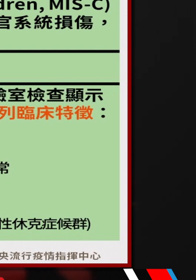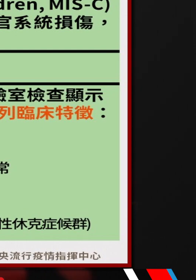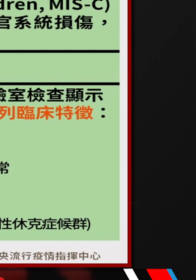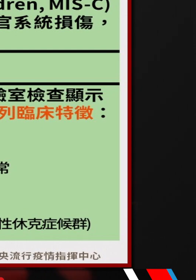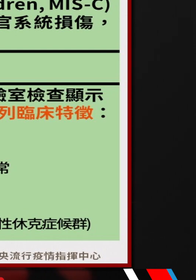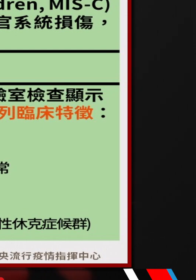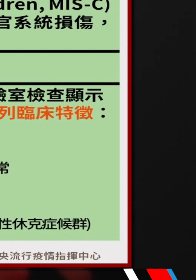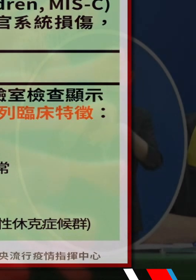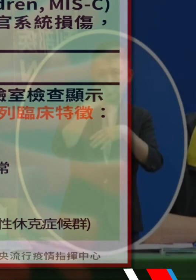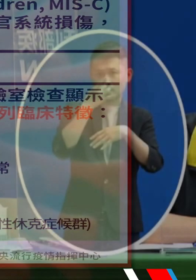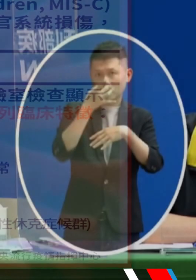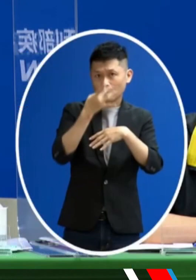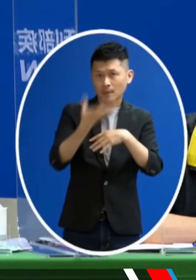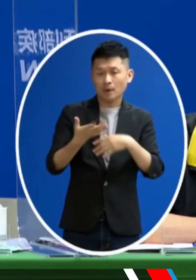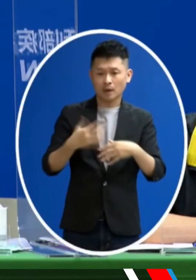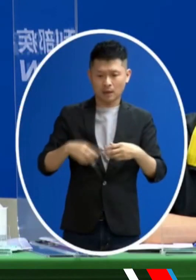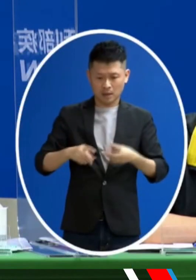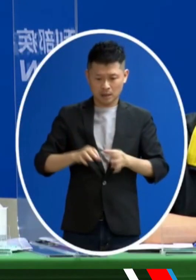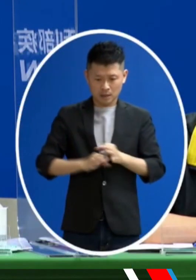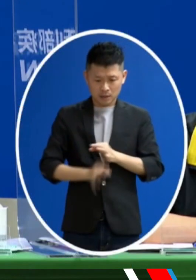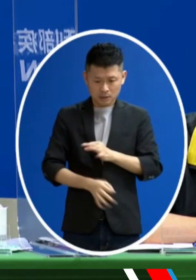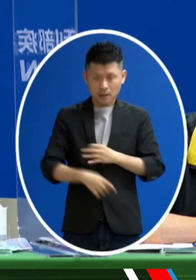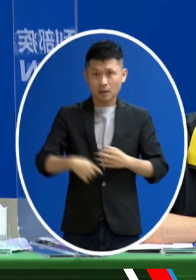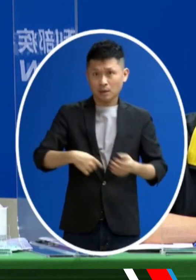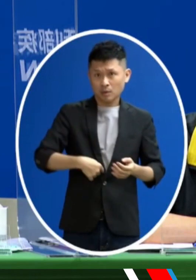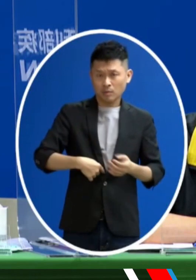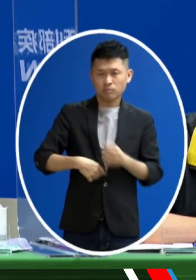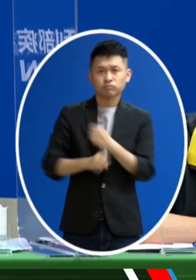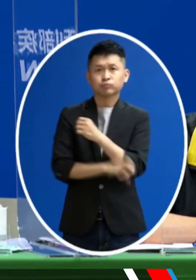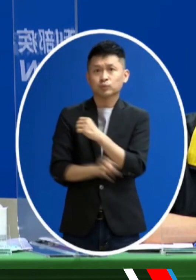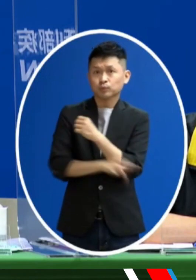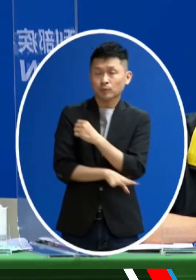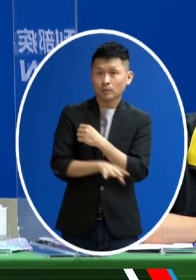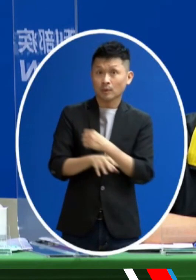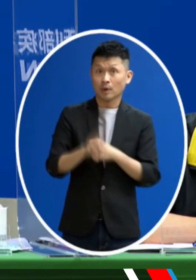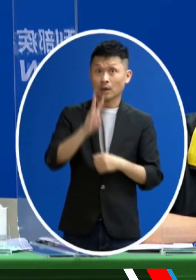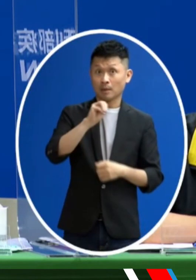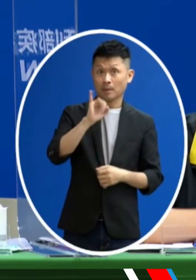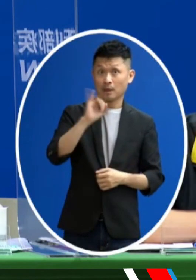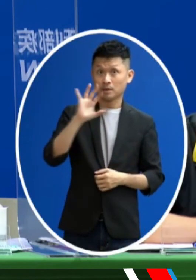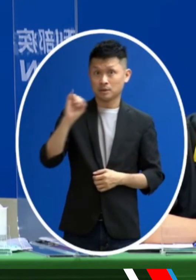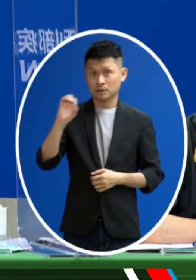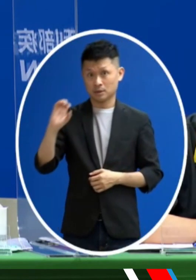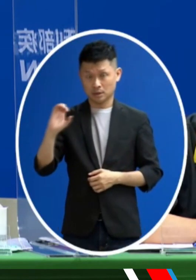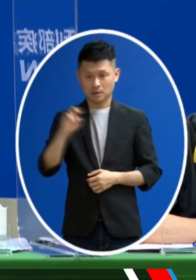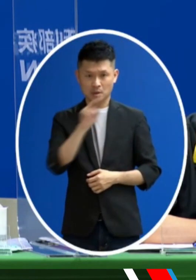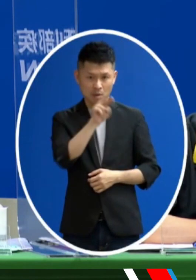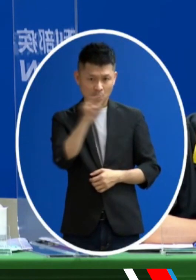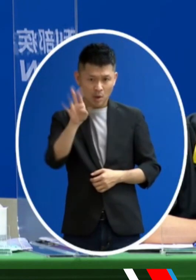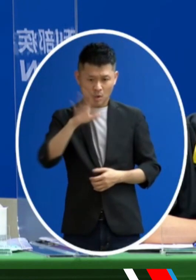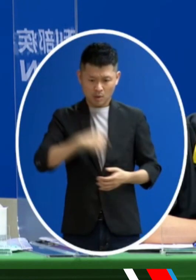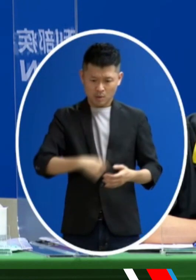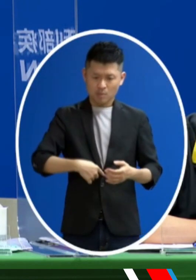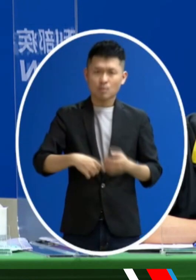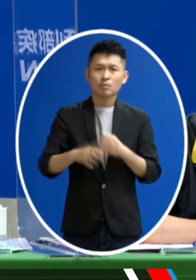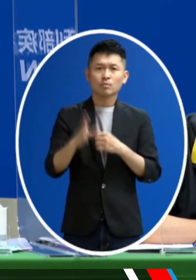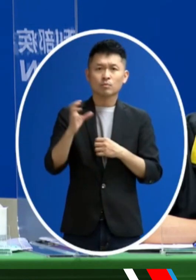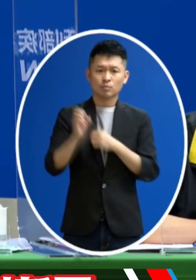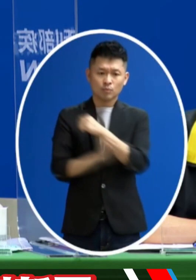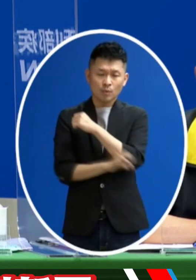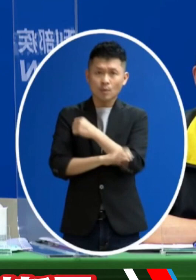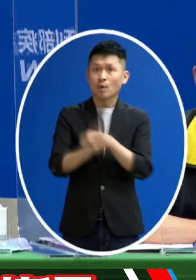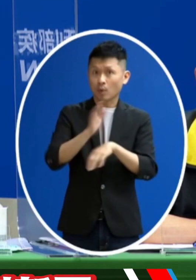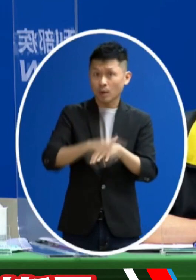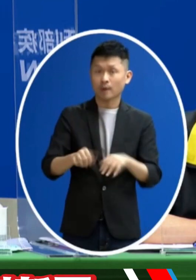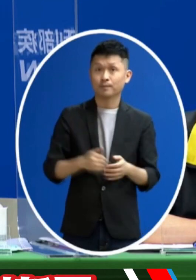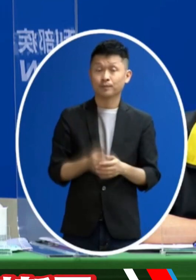症状等等。这边特别强调肠胃道症状在 MIS-C 算是很常见的，所以我可以用简单跟家长的说法，就